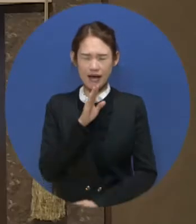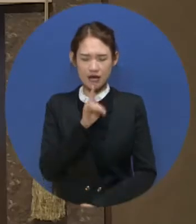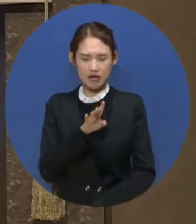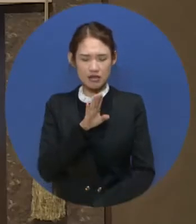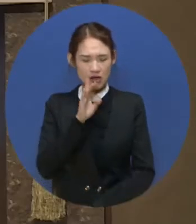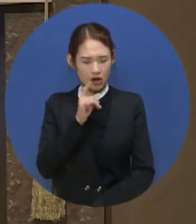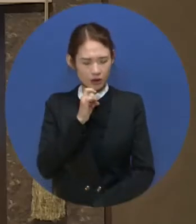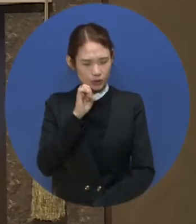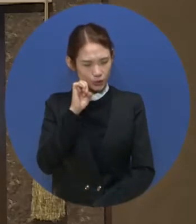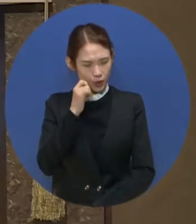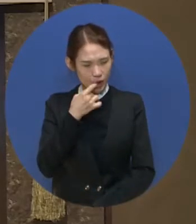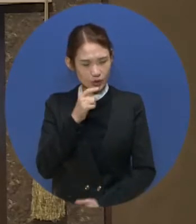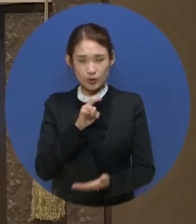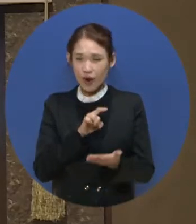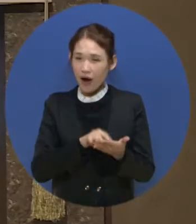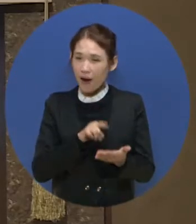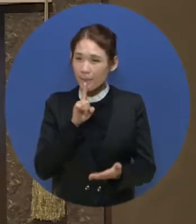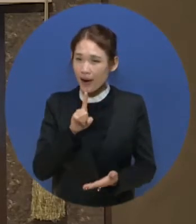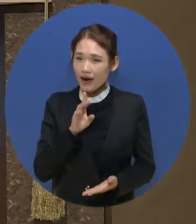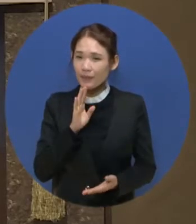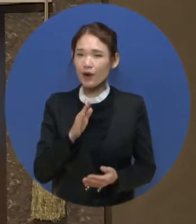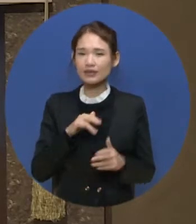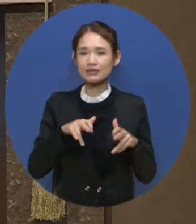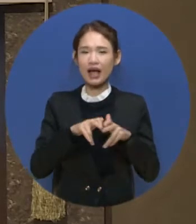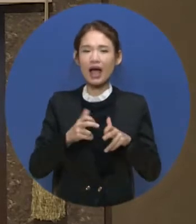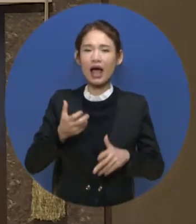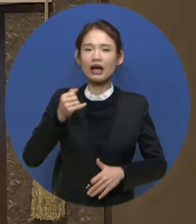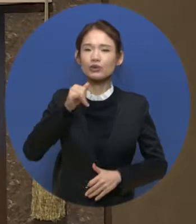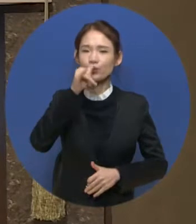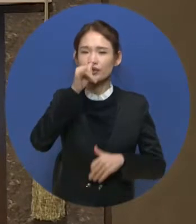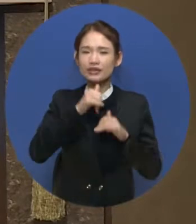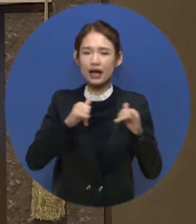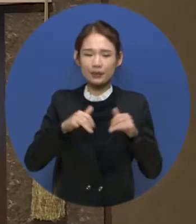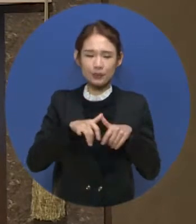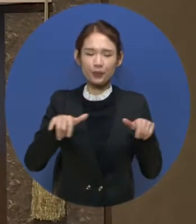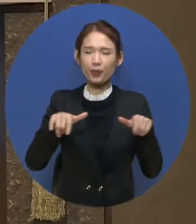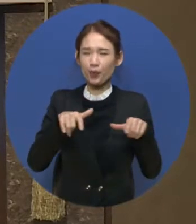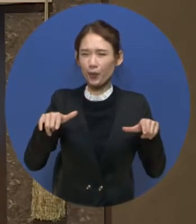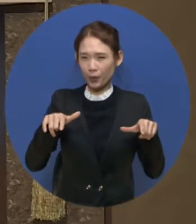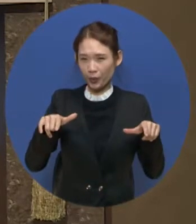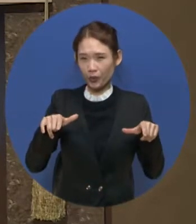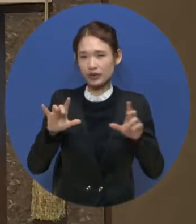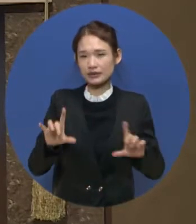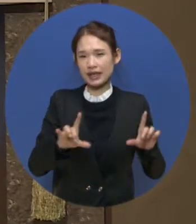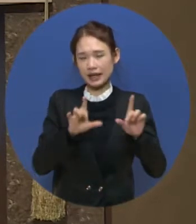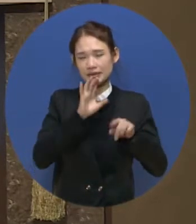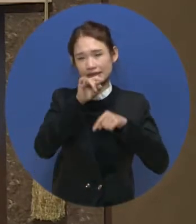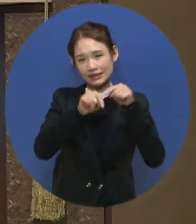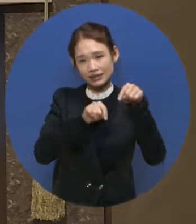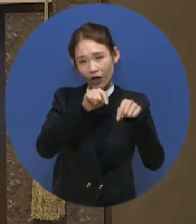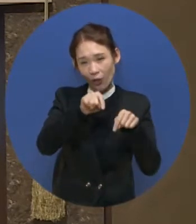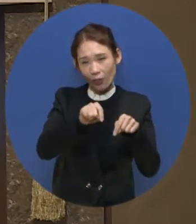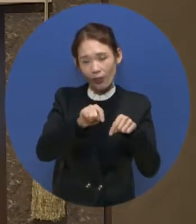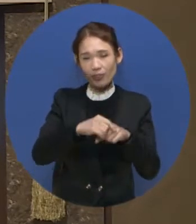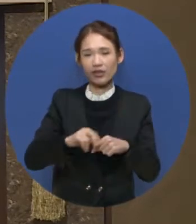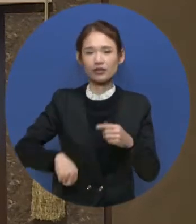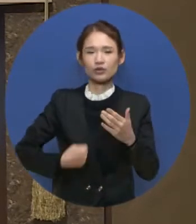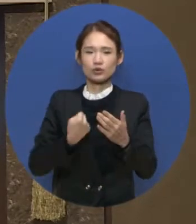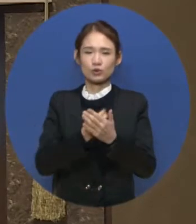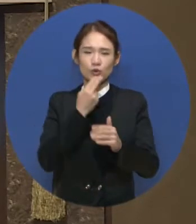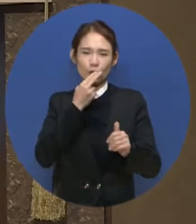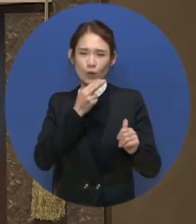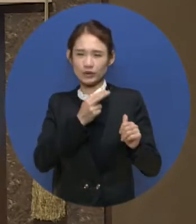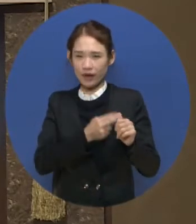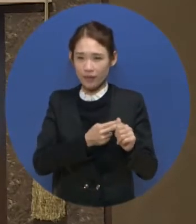쉬운 말이거든요. 장애를 갖고 있는 분들의 보통의 삶을 실현한다는 거가 저희로서는 굉장히 도전적일 수가